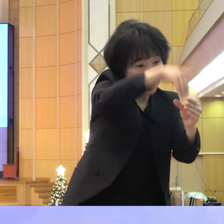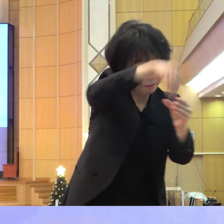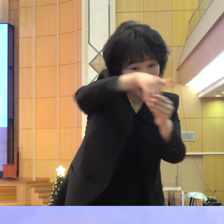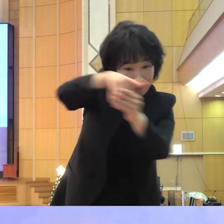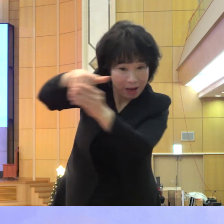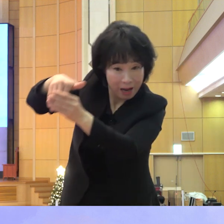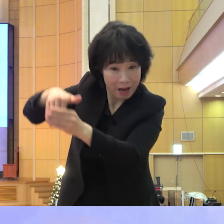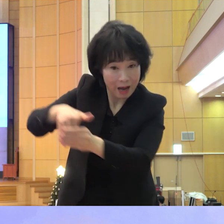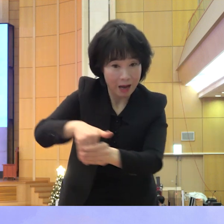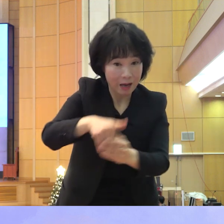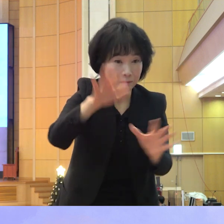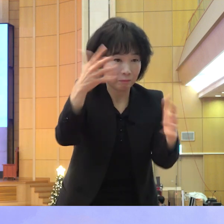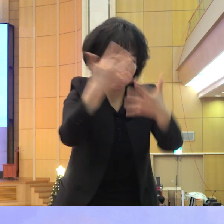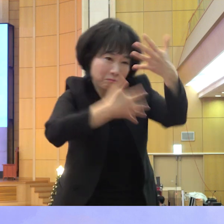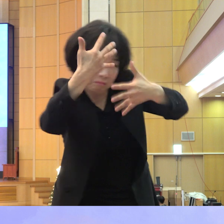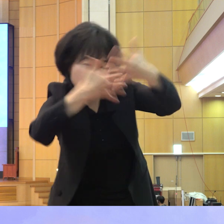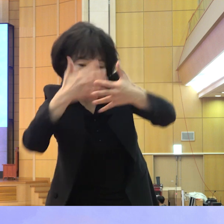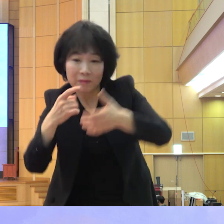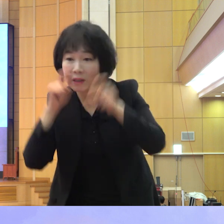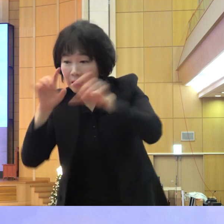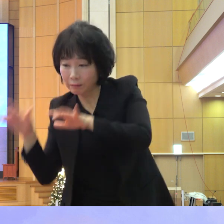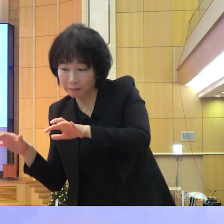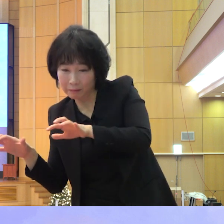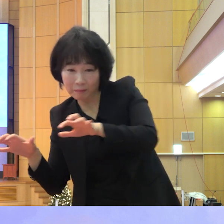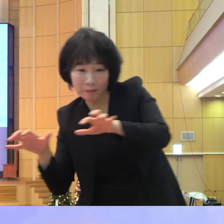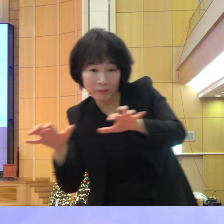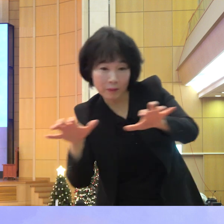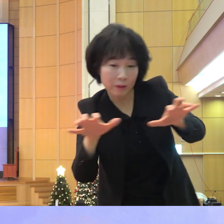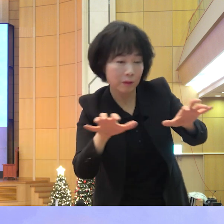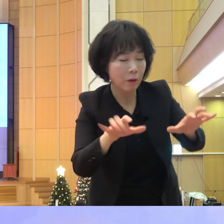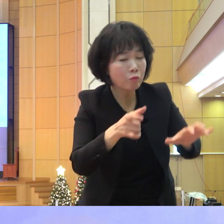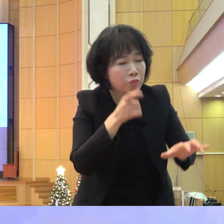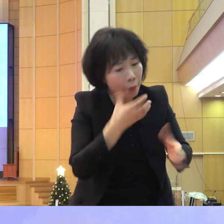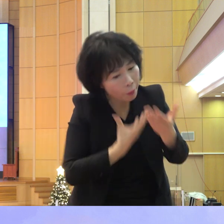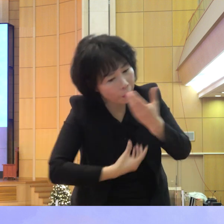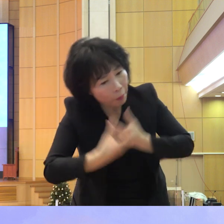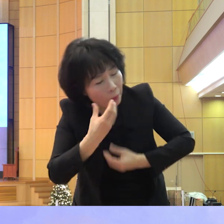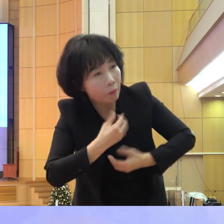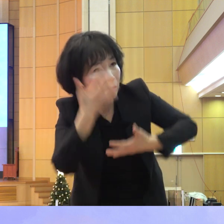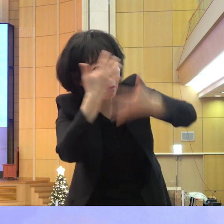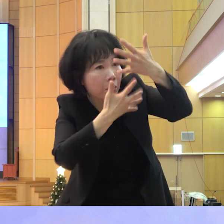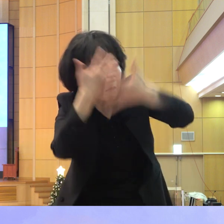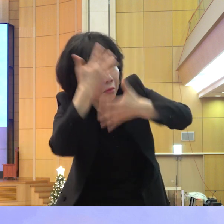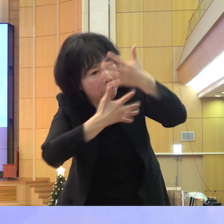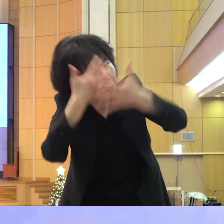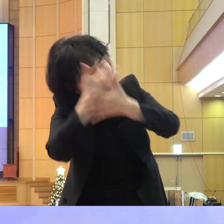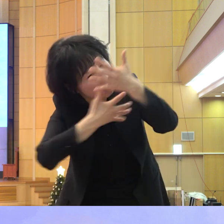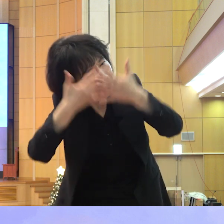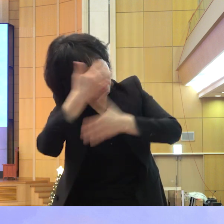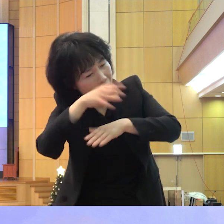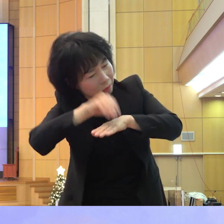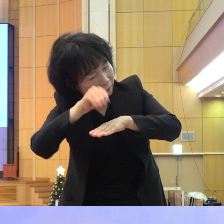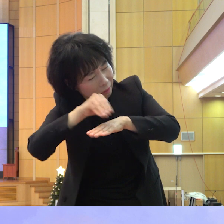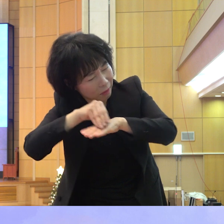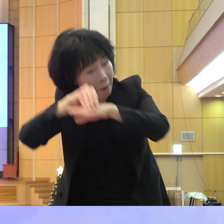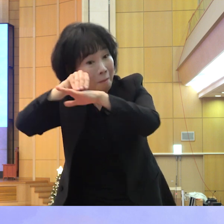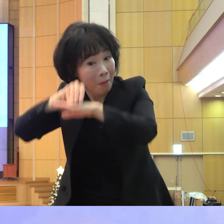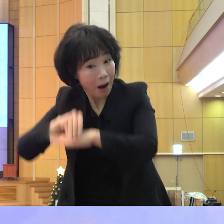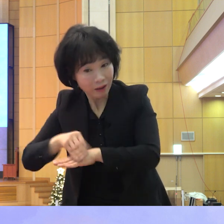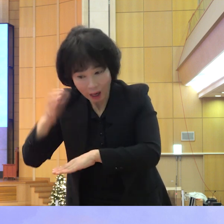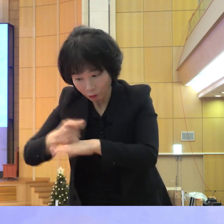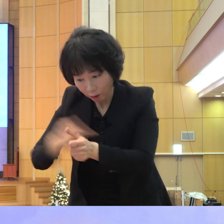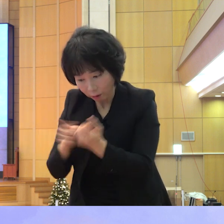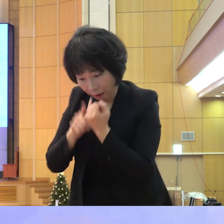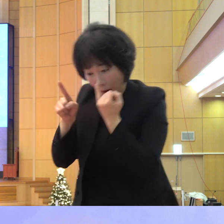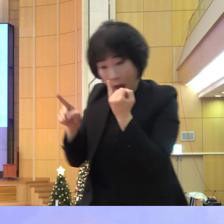심어놓고 얼룩덜룩한 걸 보게 만들고 새끼 뵐 때 딱 얼룩덜룩한 걸 보면서 마시는 거야. 그런데 나중에 새끼 날 때